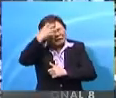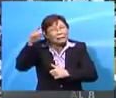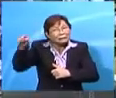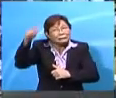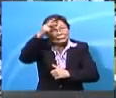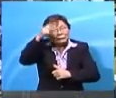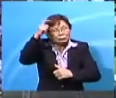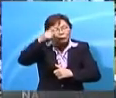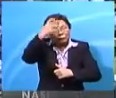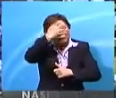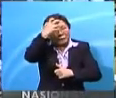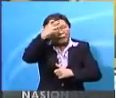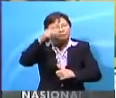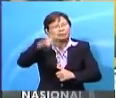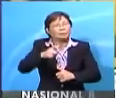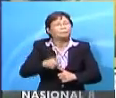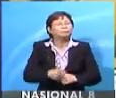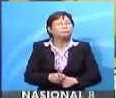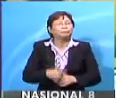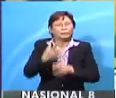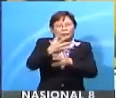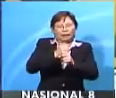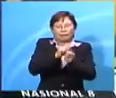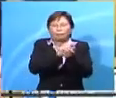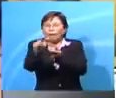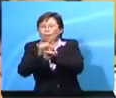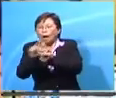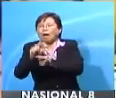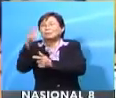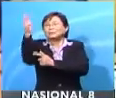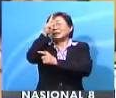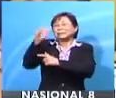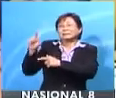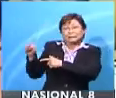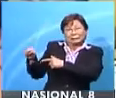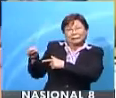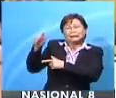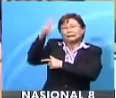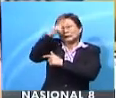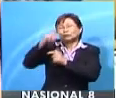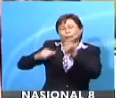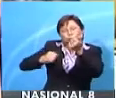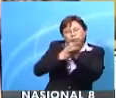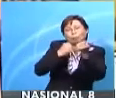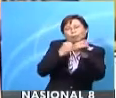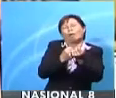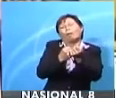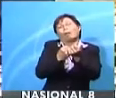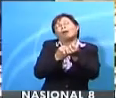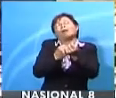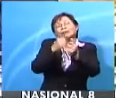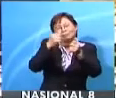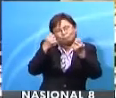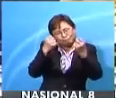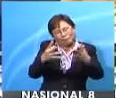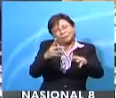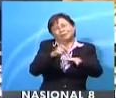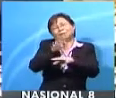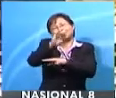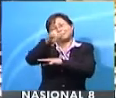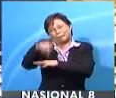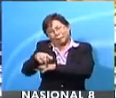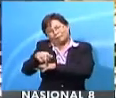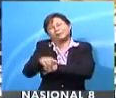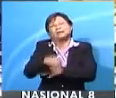serta kebanyakan wang utama. Untuk mendapat kelulusan, pihak kerajaan memerlukan sokongan majoriti mudah di Parlimen. Jika